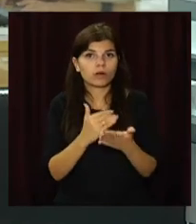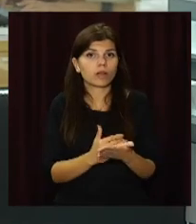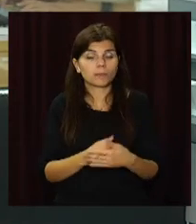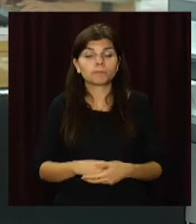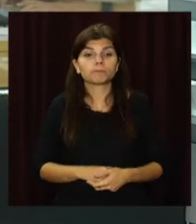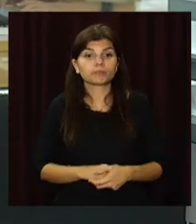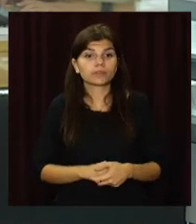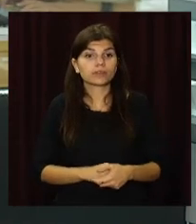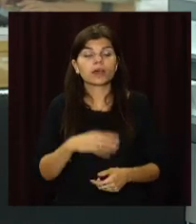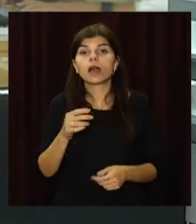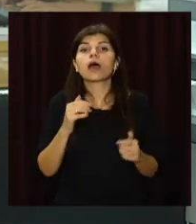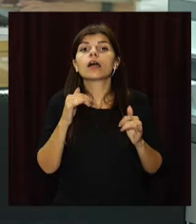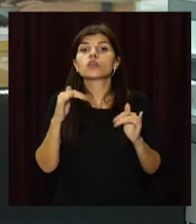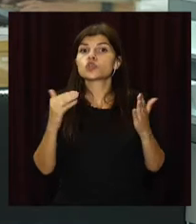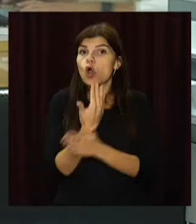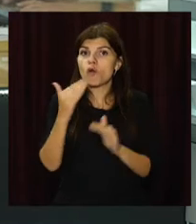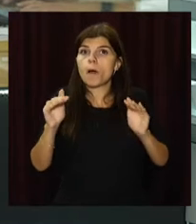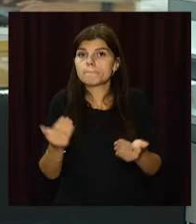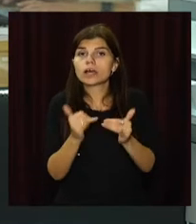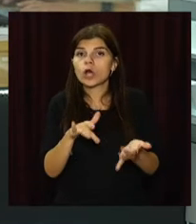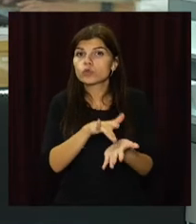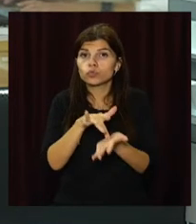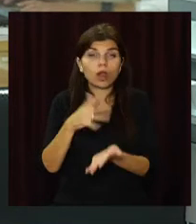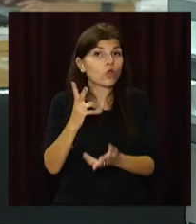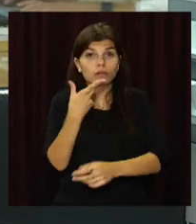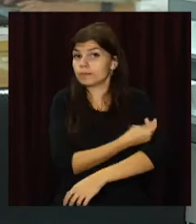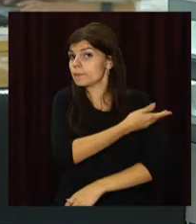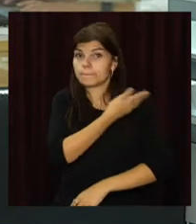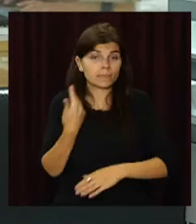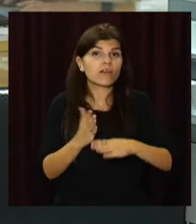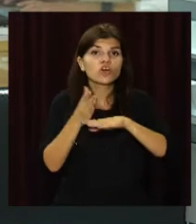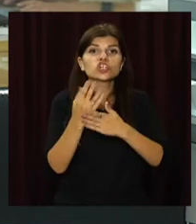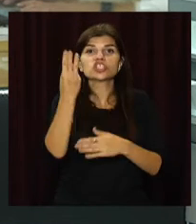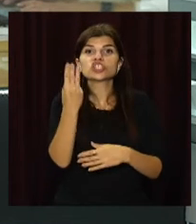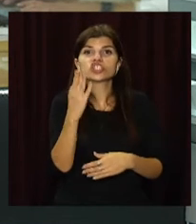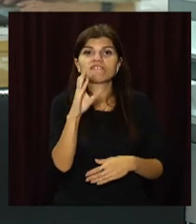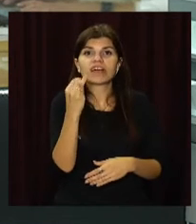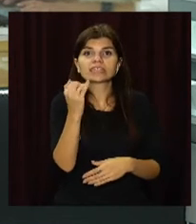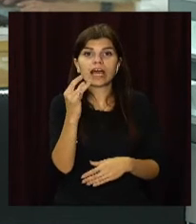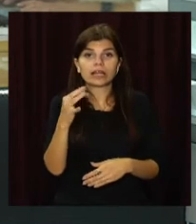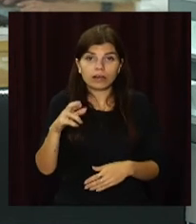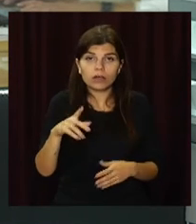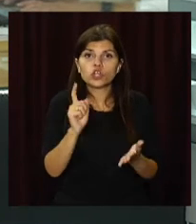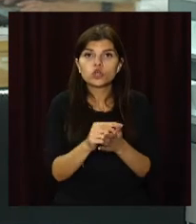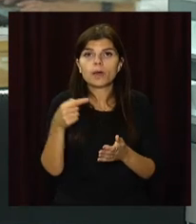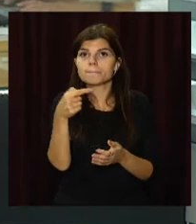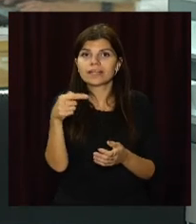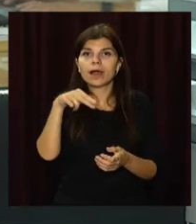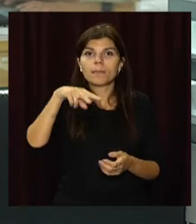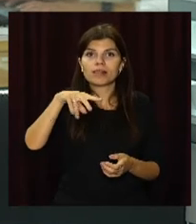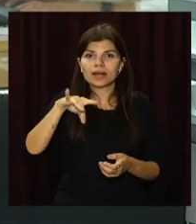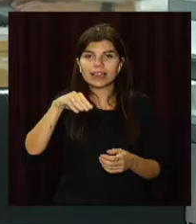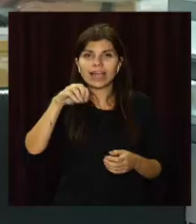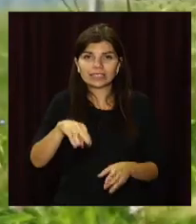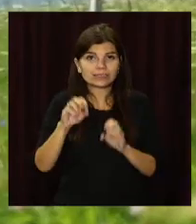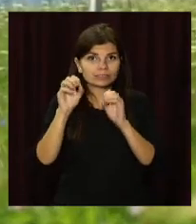Нові обмеження для туристів. Відсьогодні нещеплені мандрівники, які в'їжджають до Швейцарії, мають надавати негативний тест на коронавірус. Про